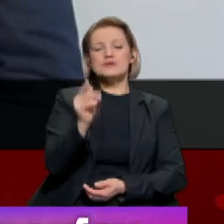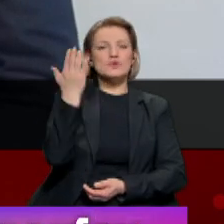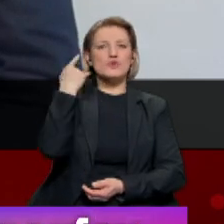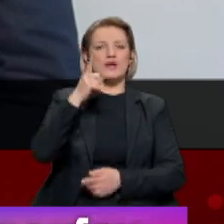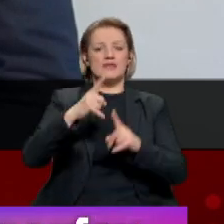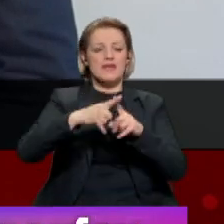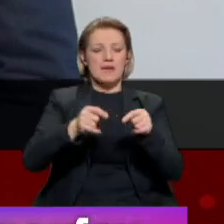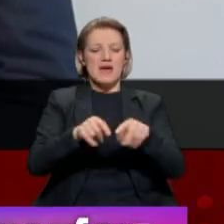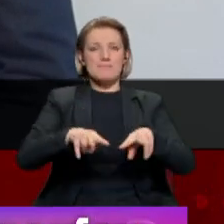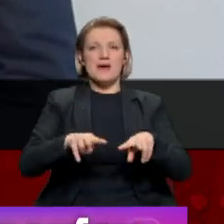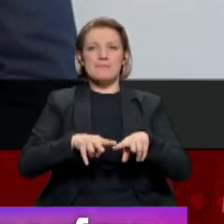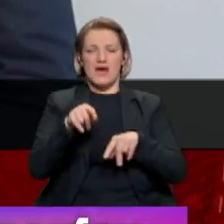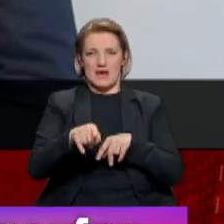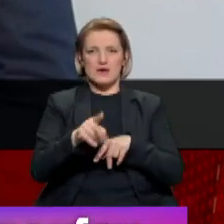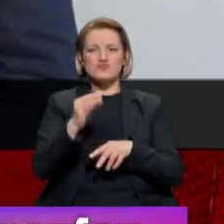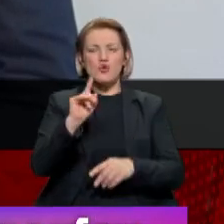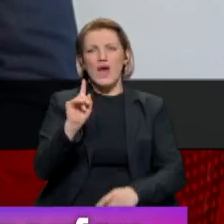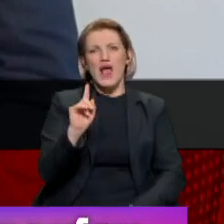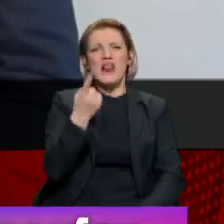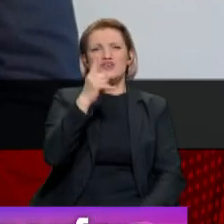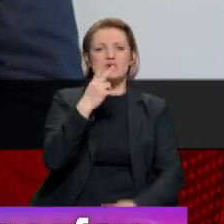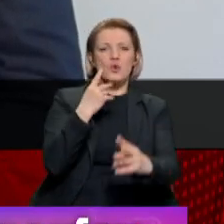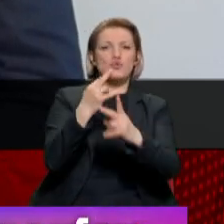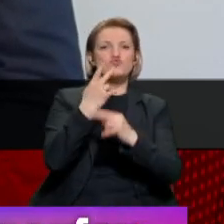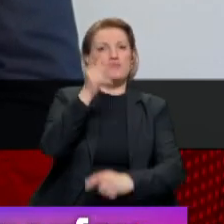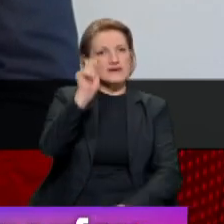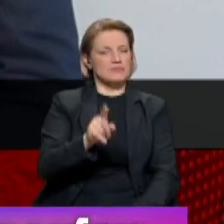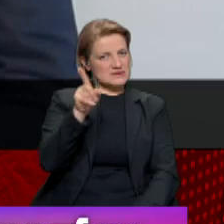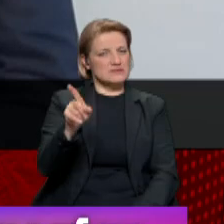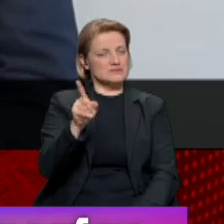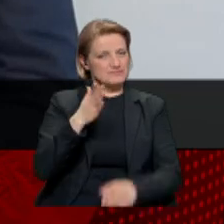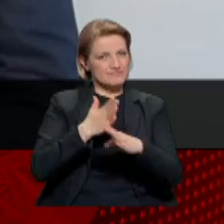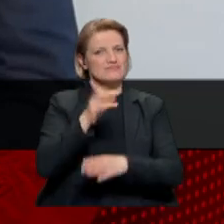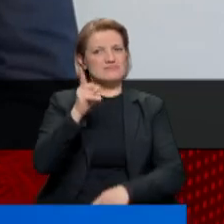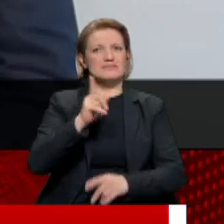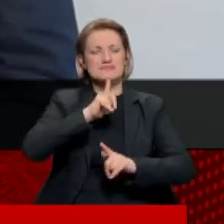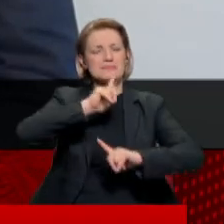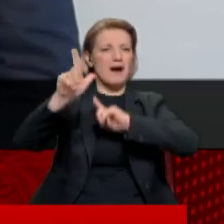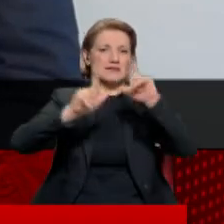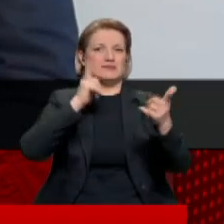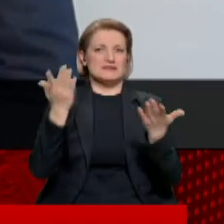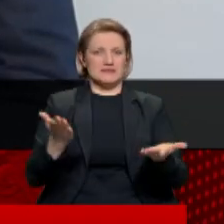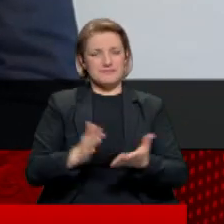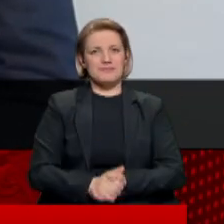Türkiye Büyük Millet Meclisi'nde çok çarpıcı bir konuşma gerçekleştirdiniz. Aslında feryat ettiniz.